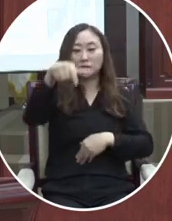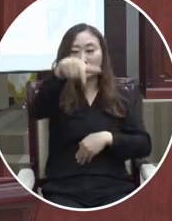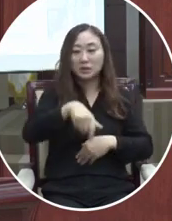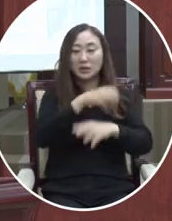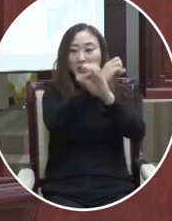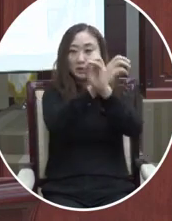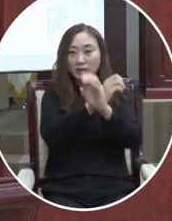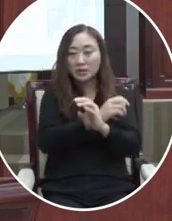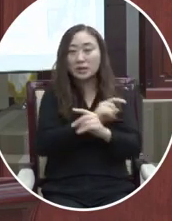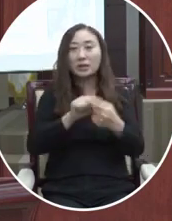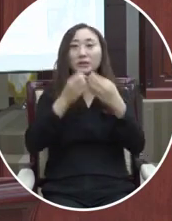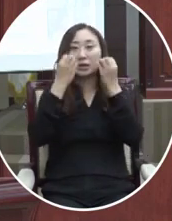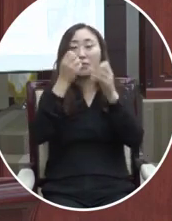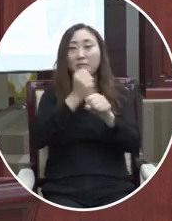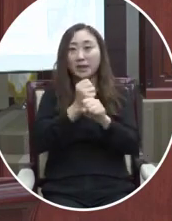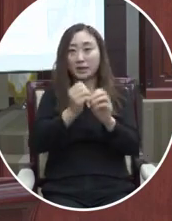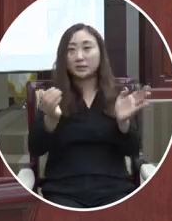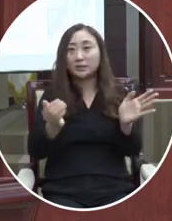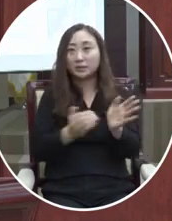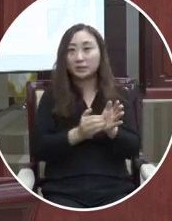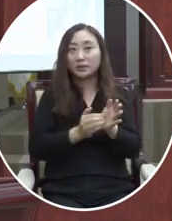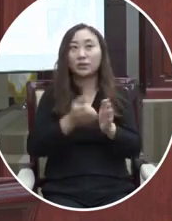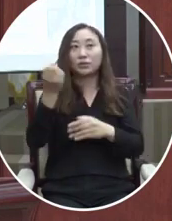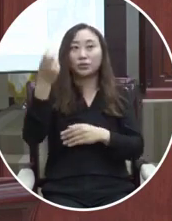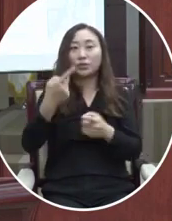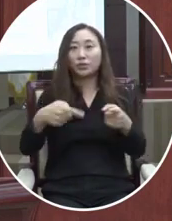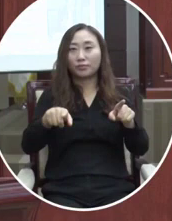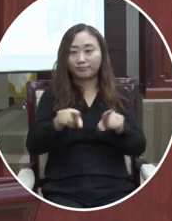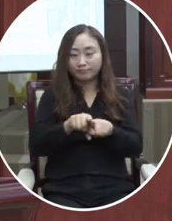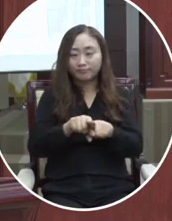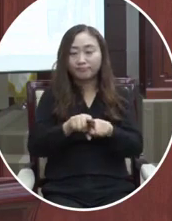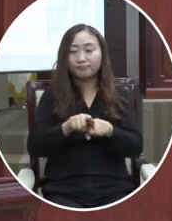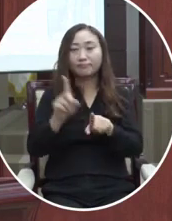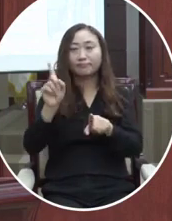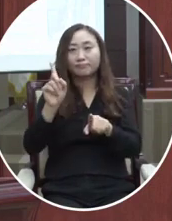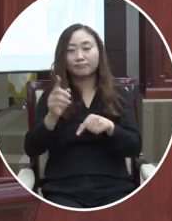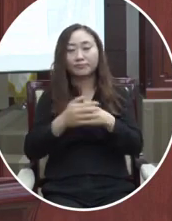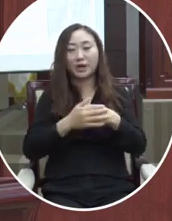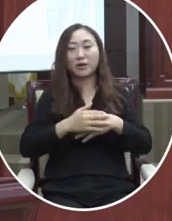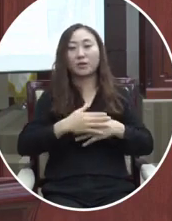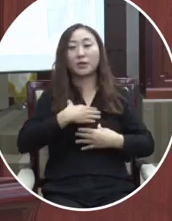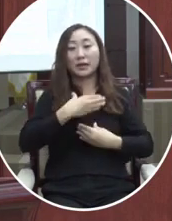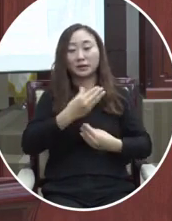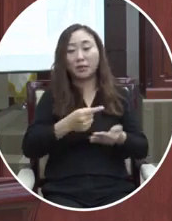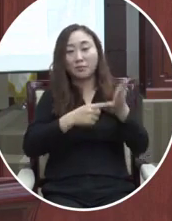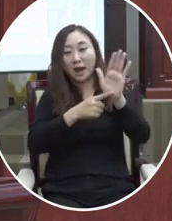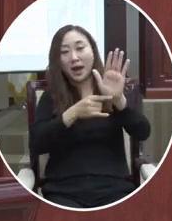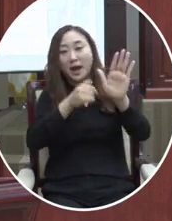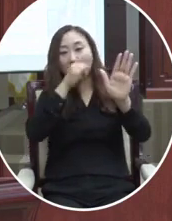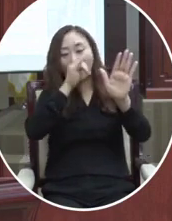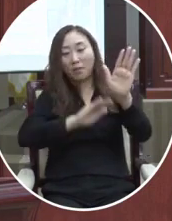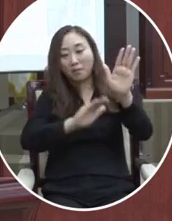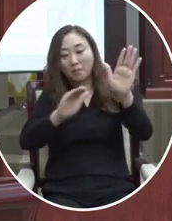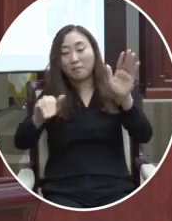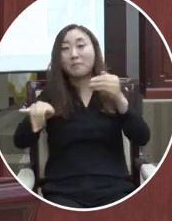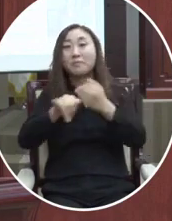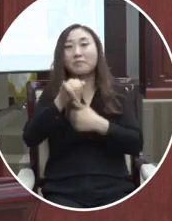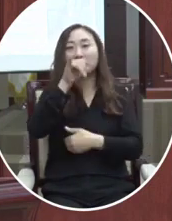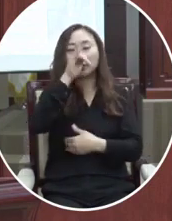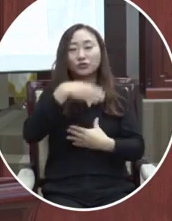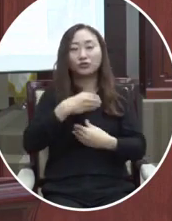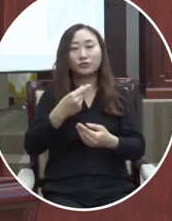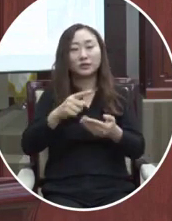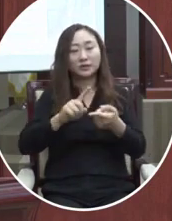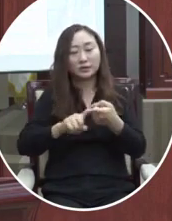신설 및 이하였습니다 더불어 교통안전표지 및 노 표시를 개선하여 주민들의 보행